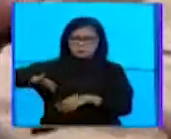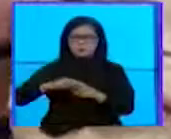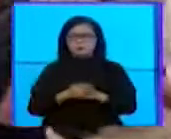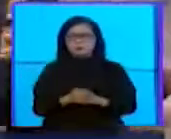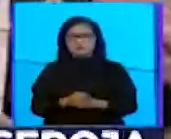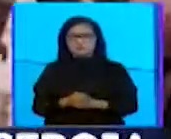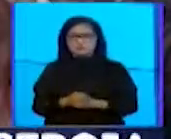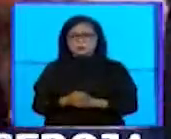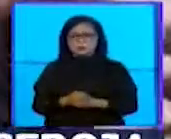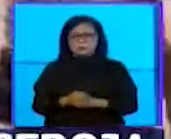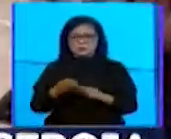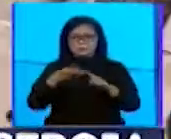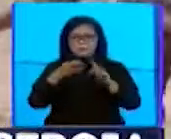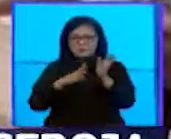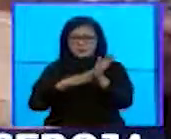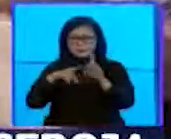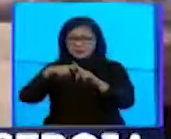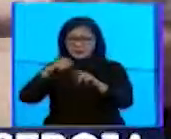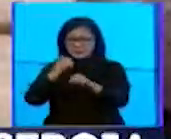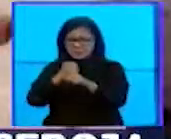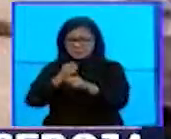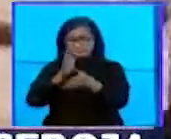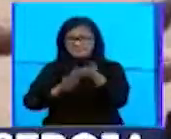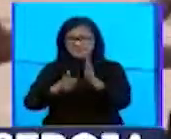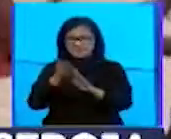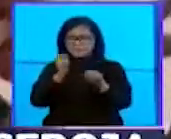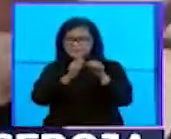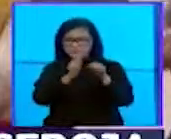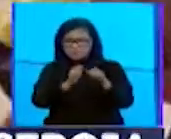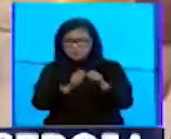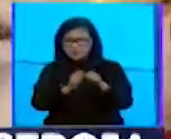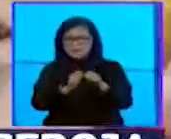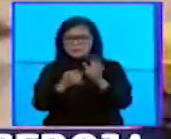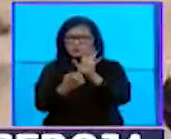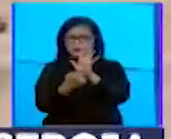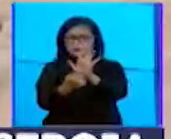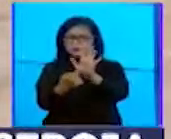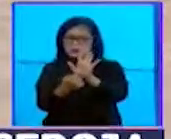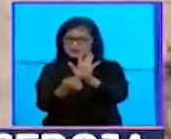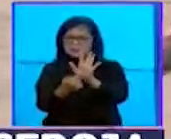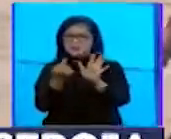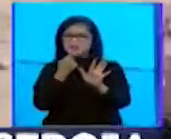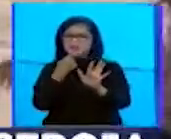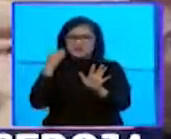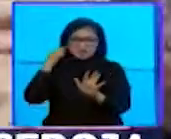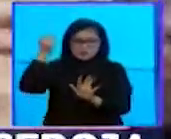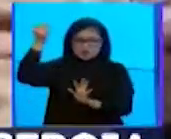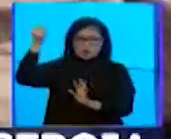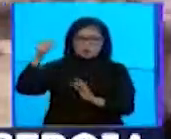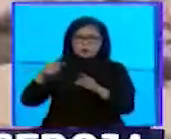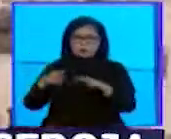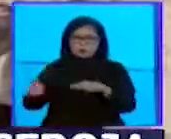Sebelumnya BMKG telah menerbitkan peringatan dini terkait bahaya gelombang tinggi 4 hingga 6 meter akibat siklon tropis Roja